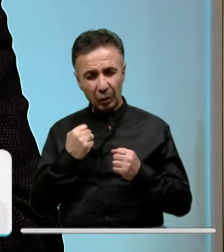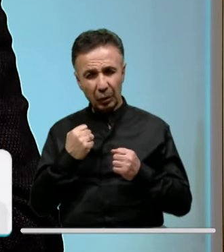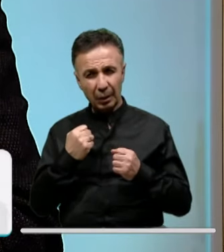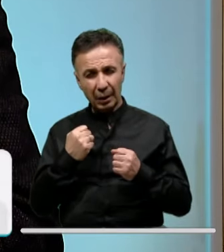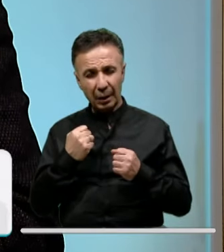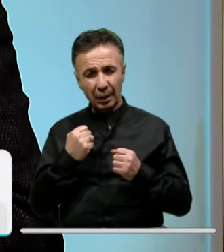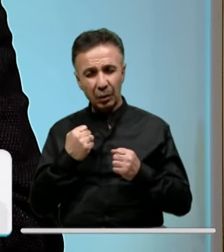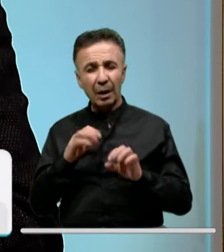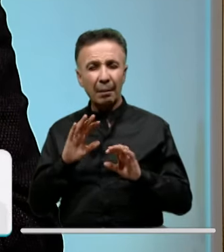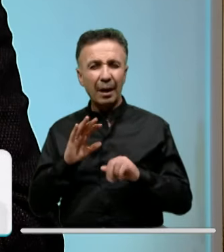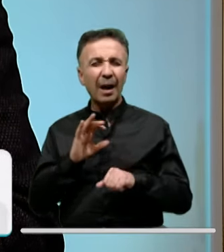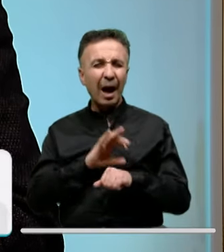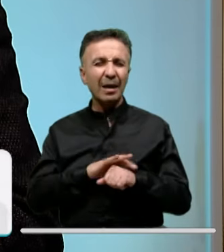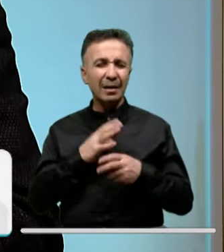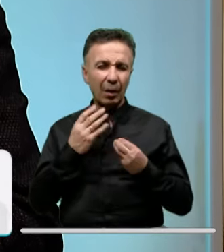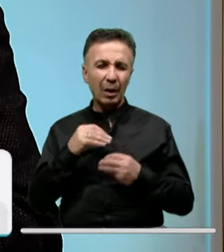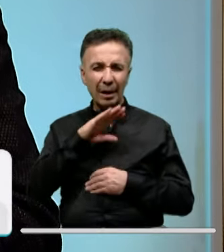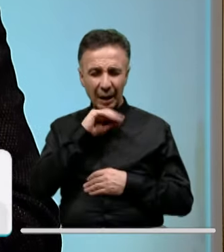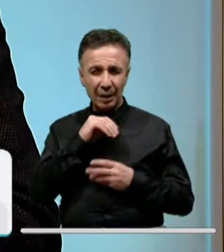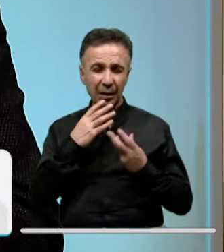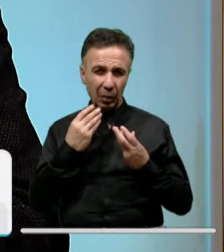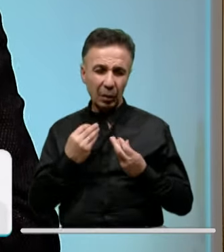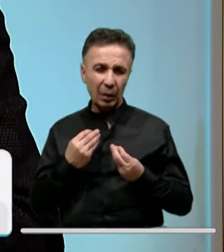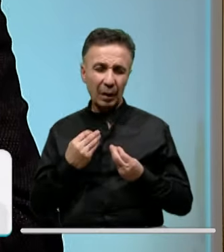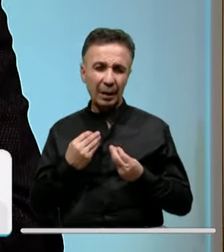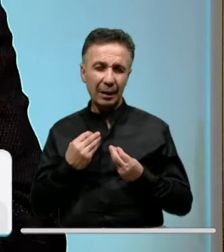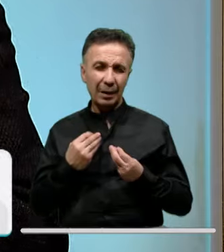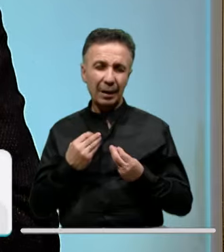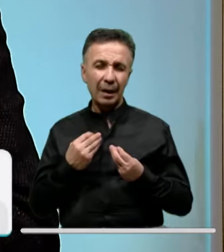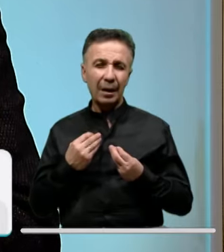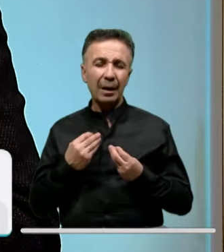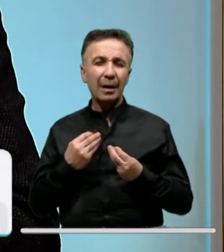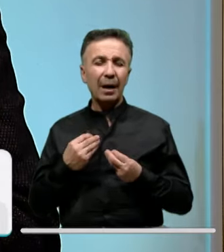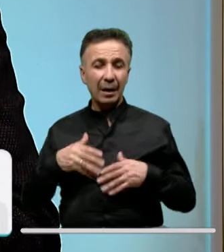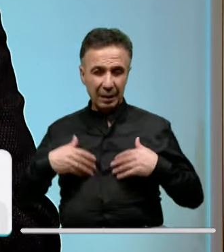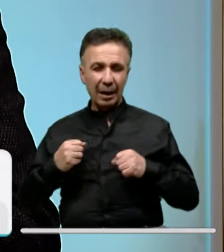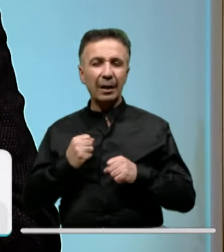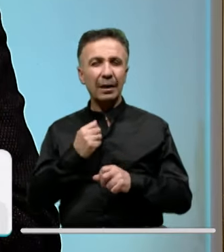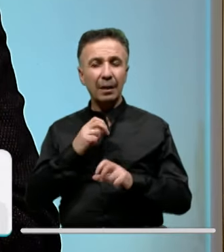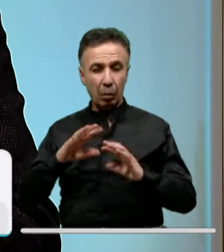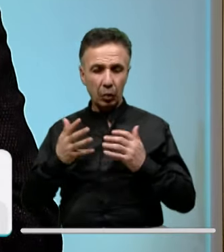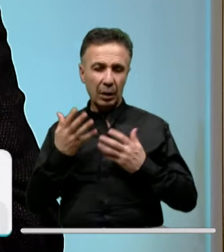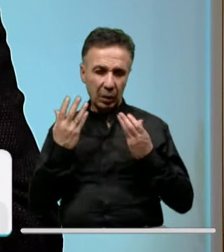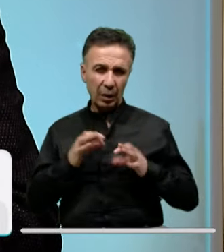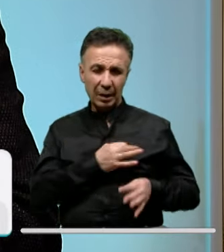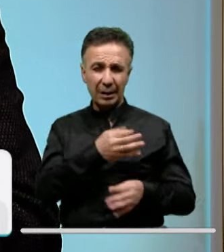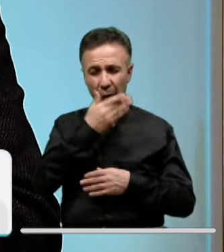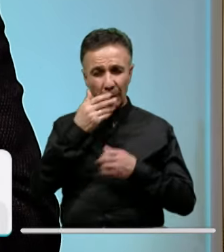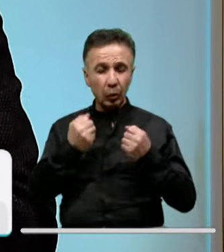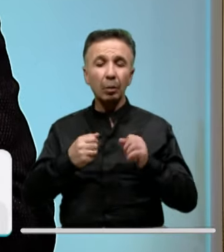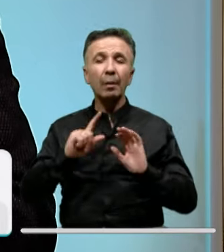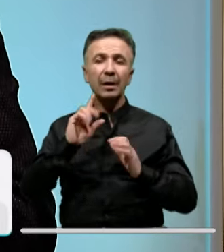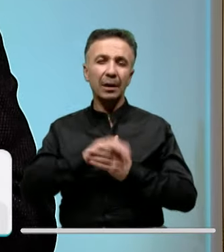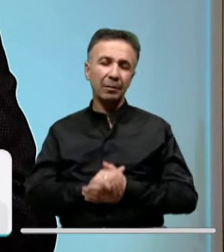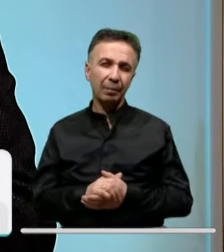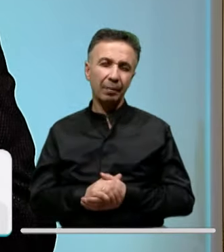takat getirilemeyen, hatta tutarken belki sağlığına ciddi anlamda risk, tehdit oluşturacak insanlar ne yapmaması lazım? Oruç tutmaması lazım.